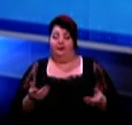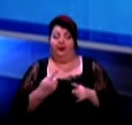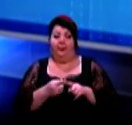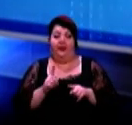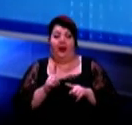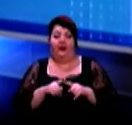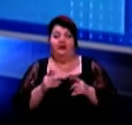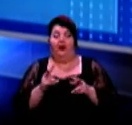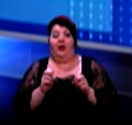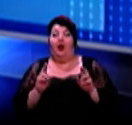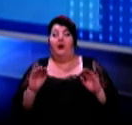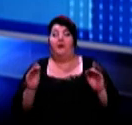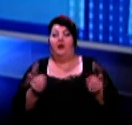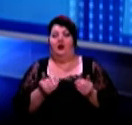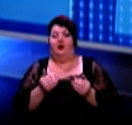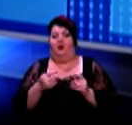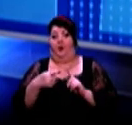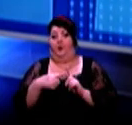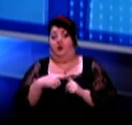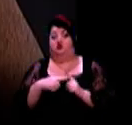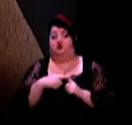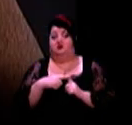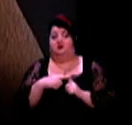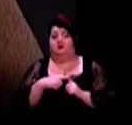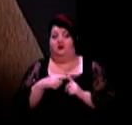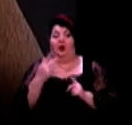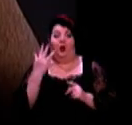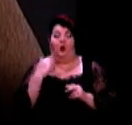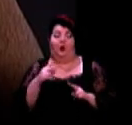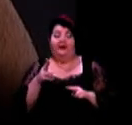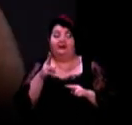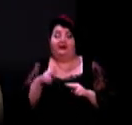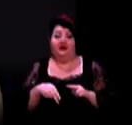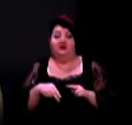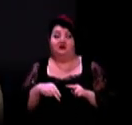Це, як мінімум, перші плюси. А далі, коли закінчиться